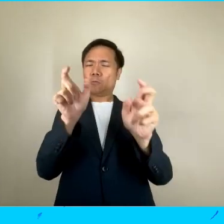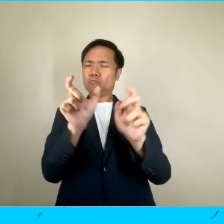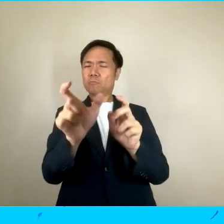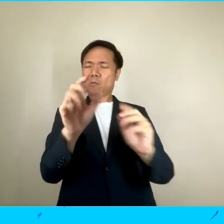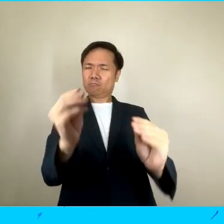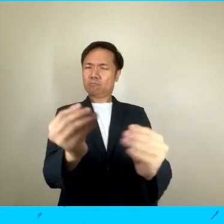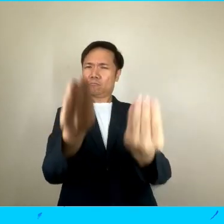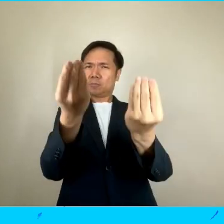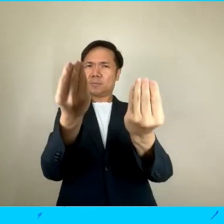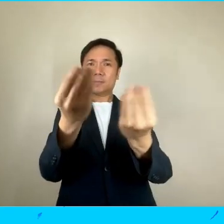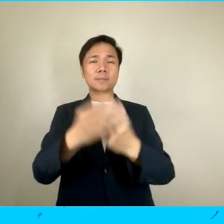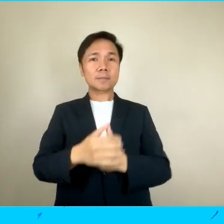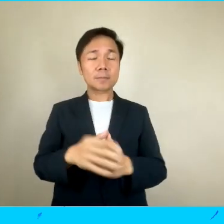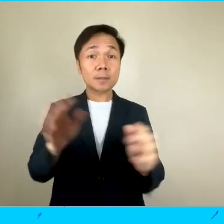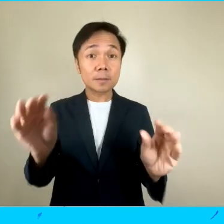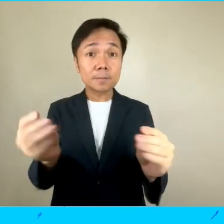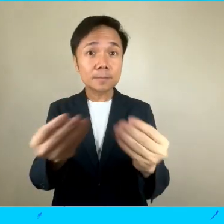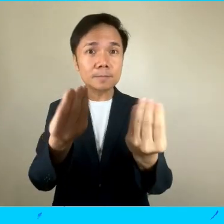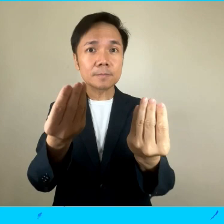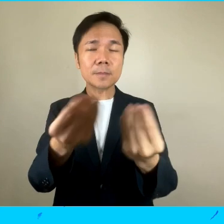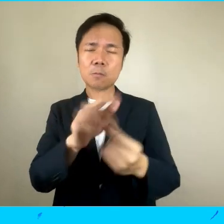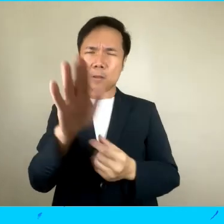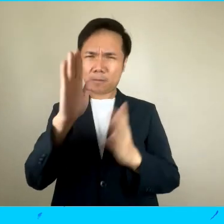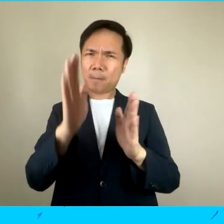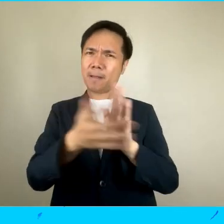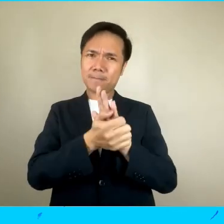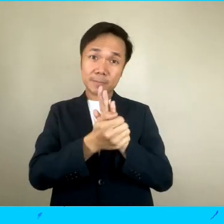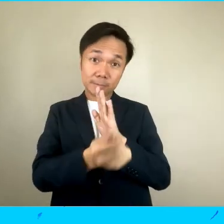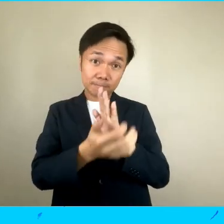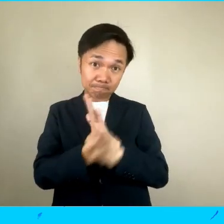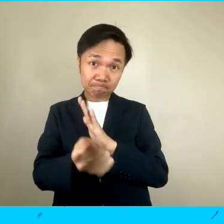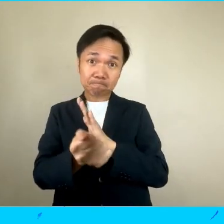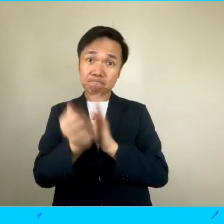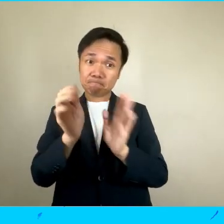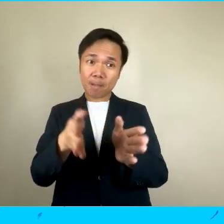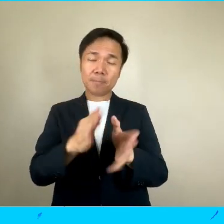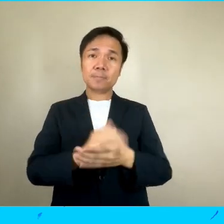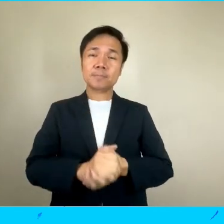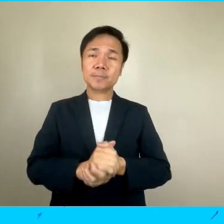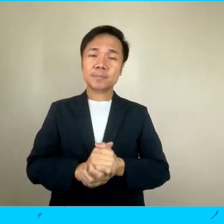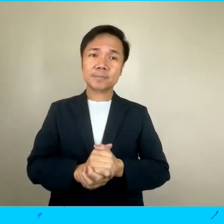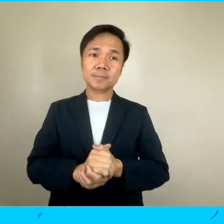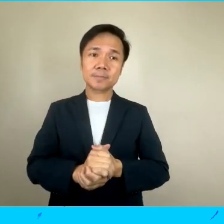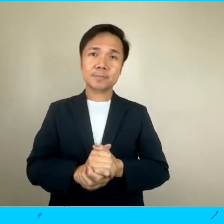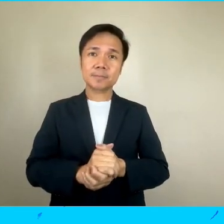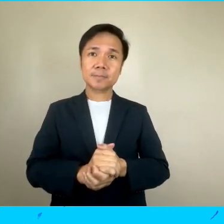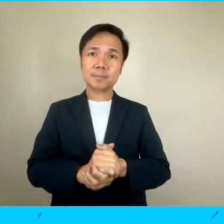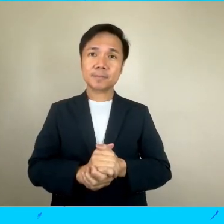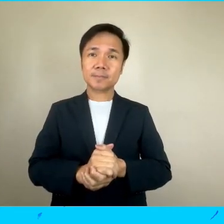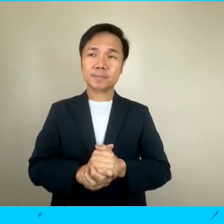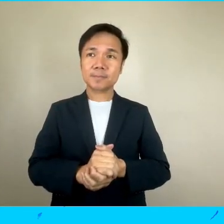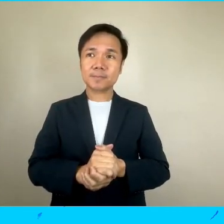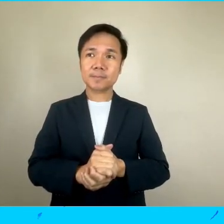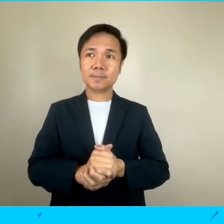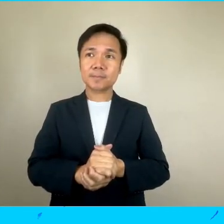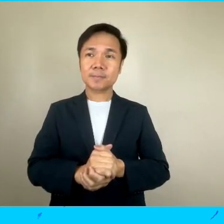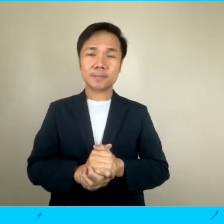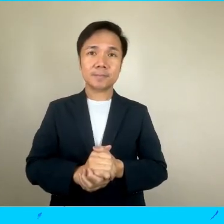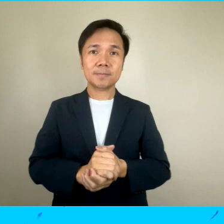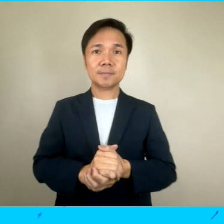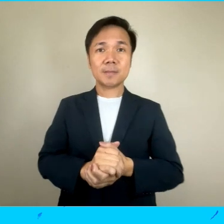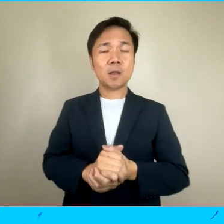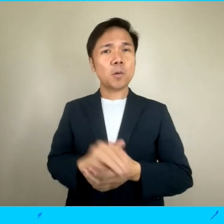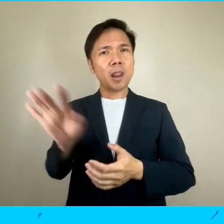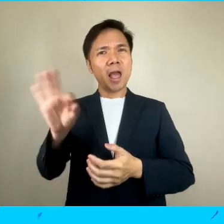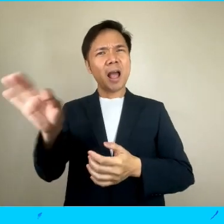des adolescents, quel est le concept d'entrée donc dans la vie adulte en ce qui concerne les droits? Jen, je